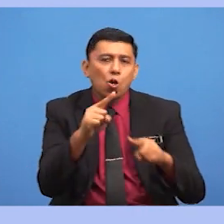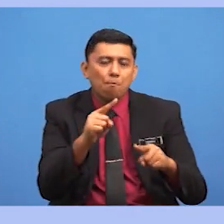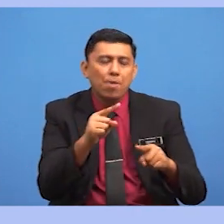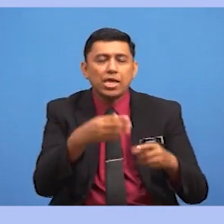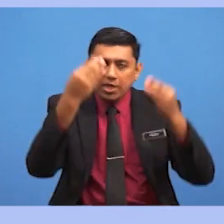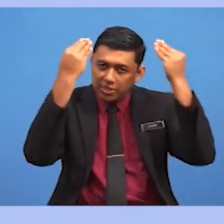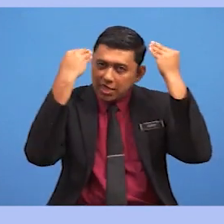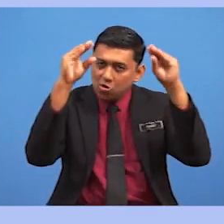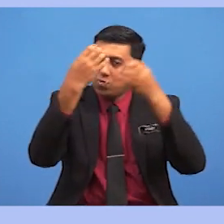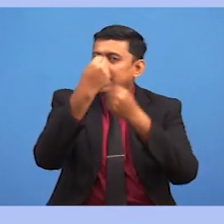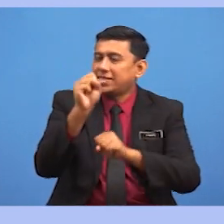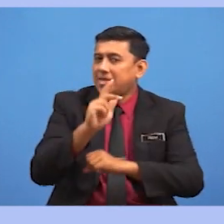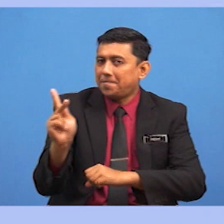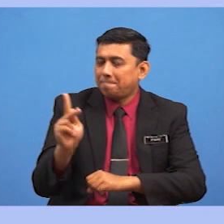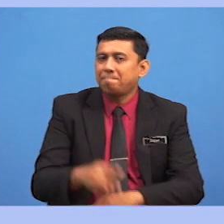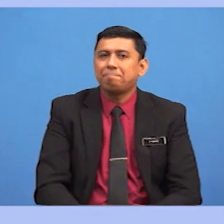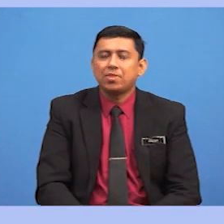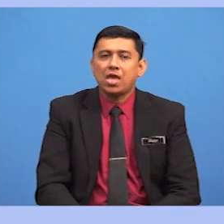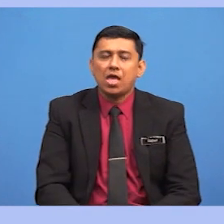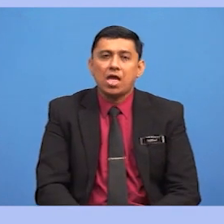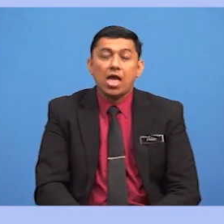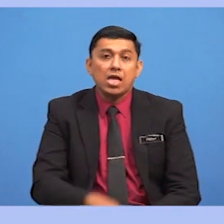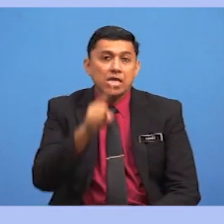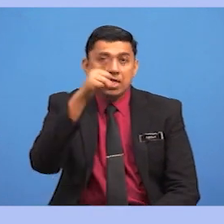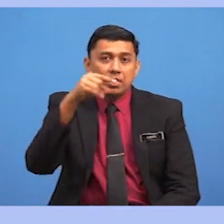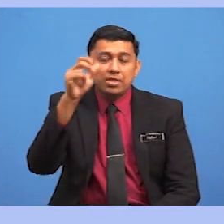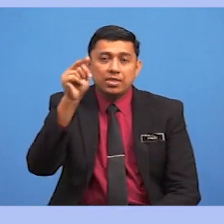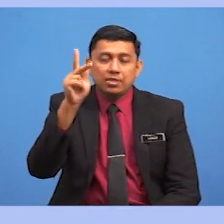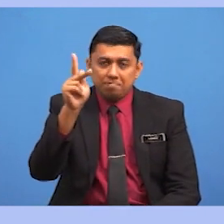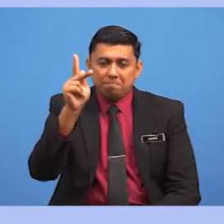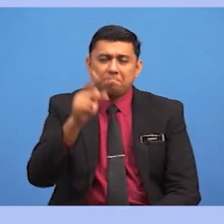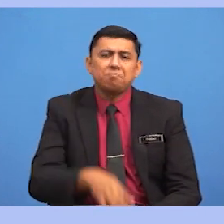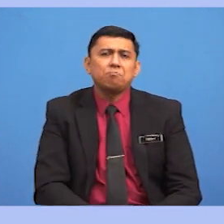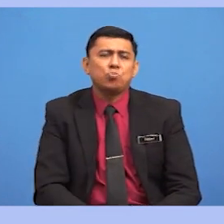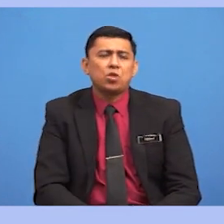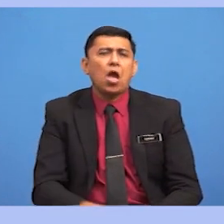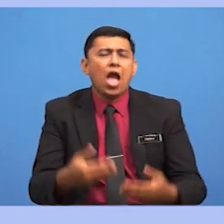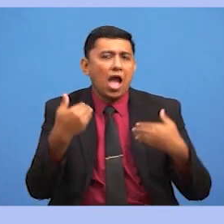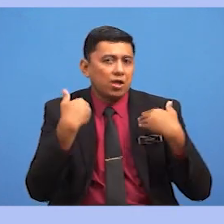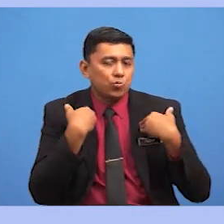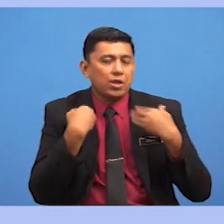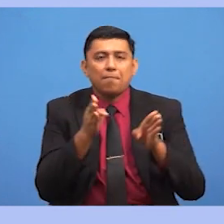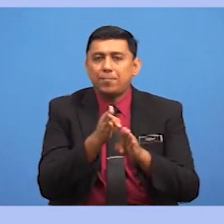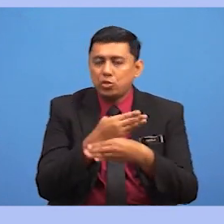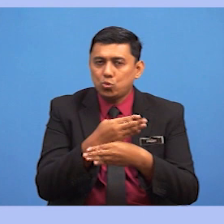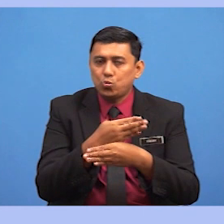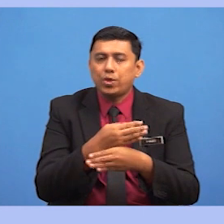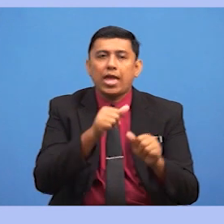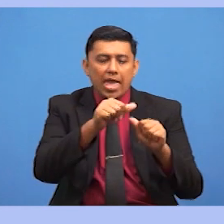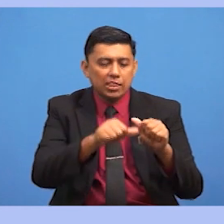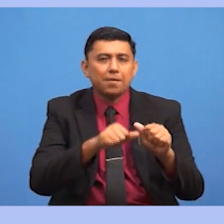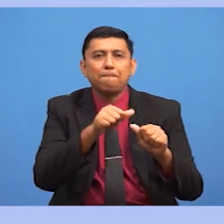sediakan. Unsur zinc dalam atap zinc, unsur ini wujud dalam bentuk